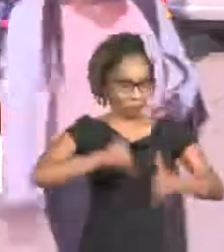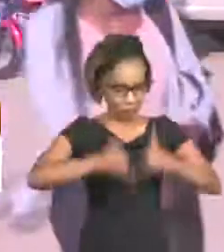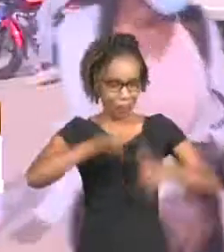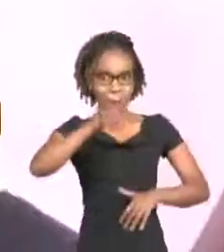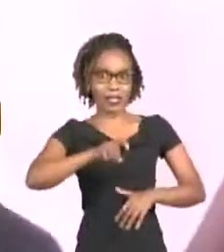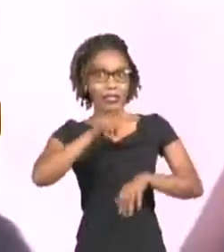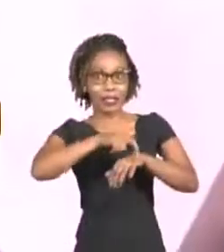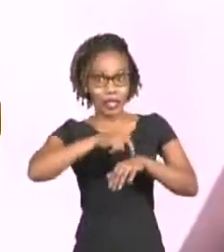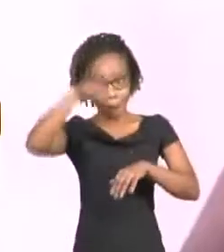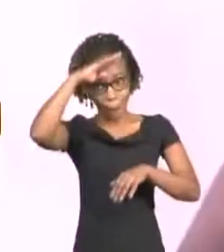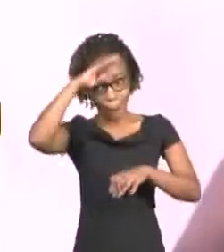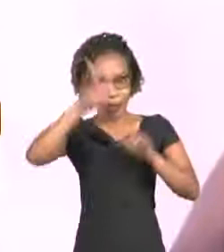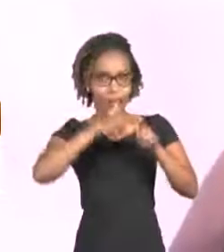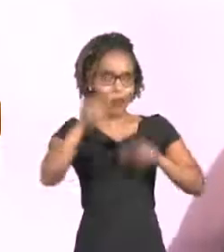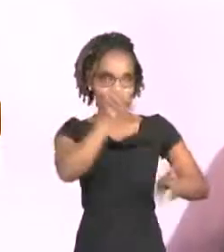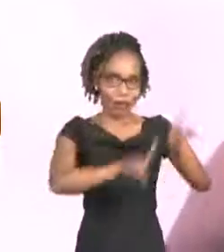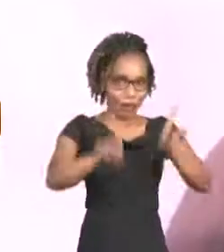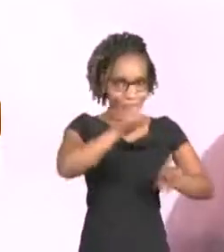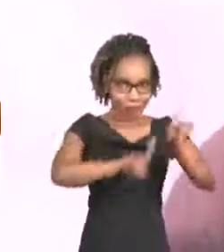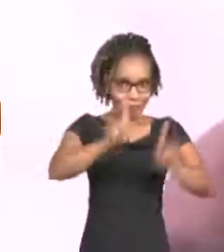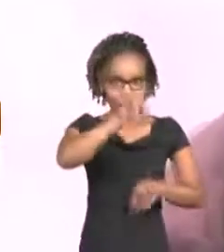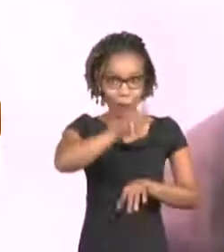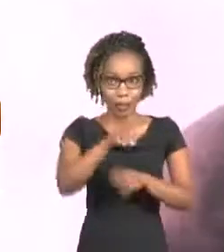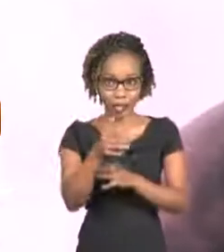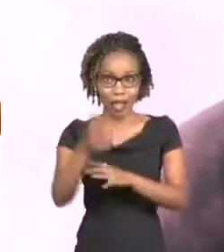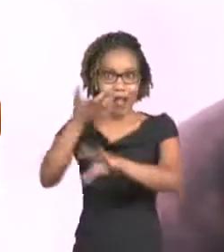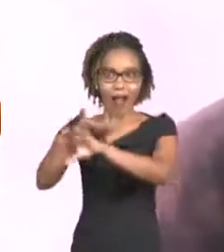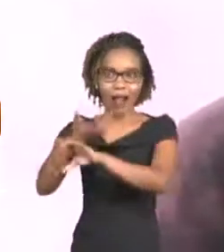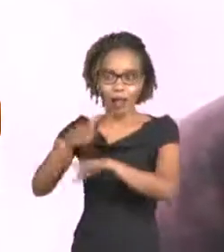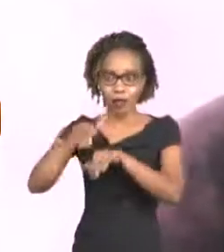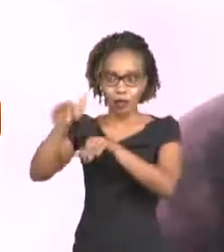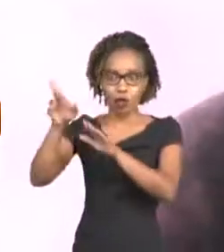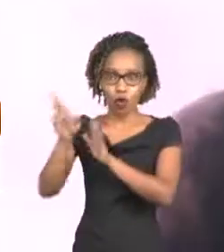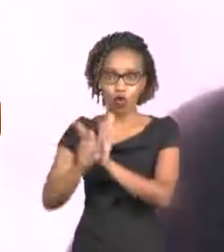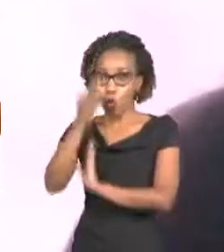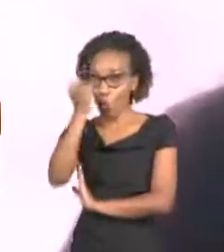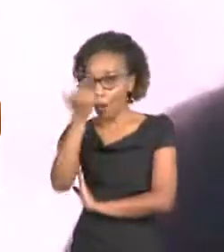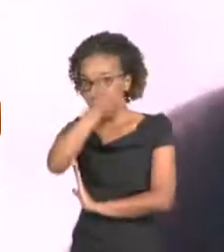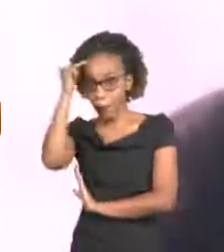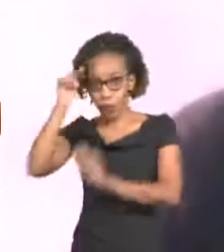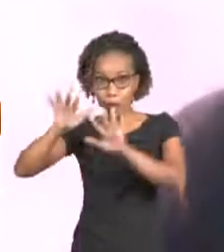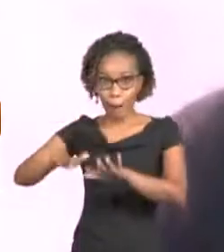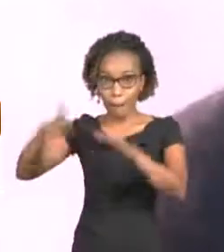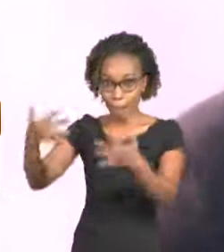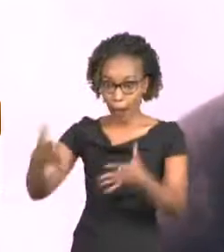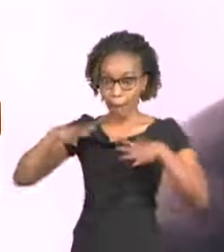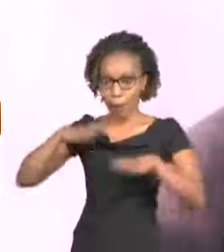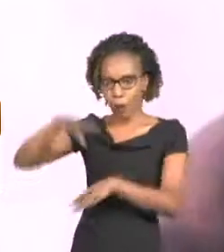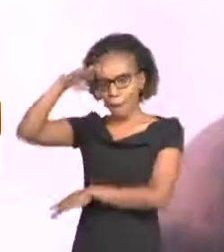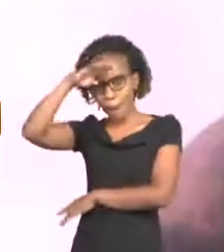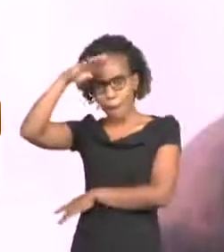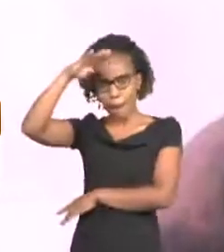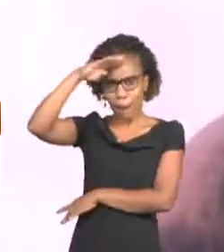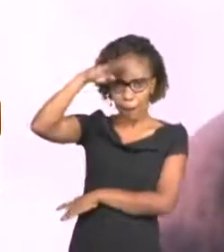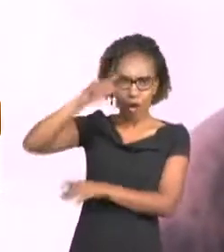kukunya tuna dance. It will be hard to impose such guidelines because in the bars people are going to drink. And once people